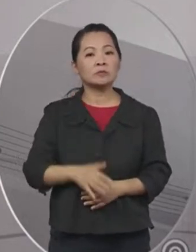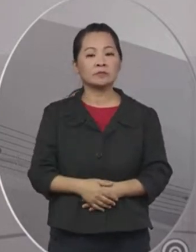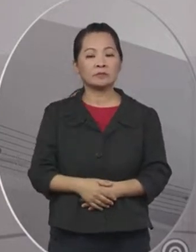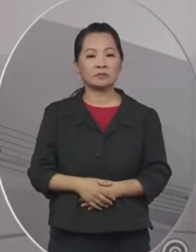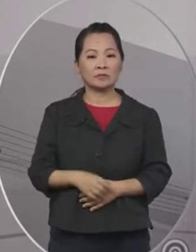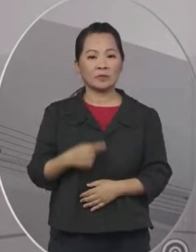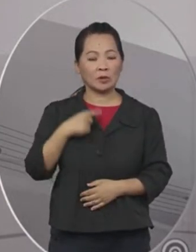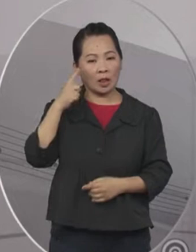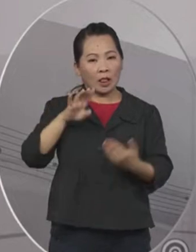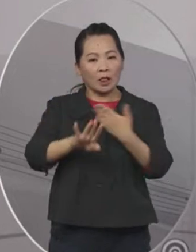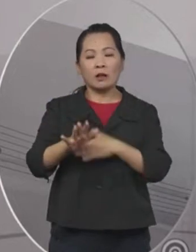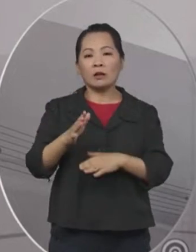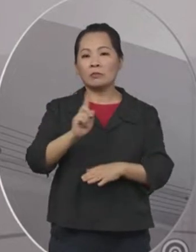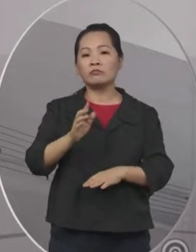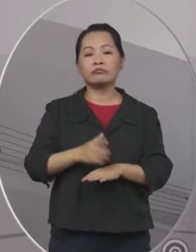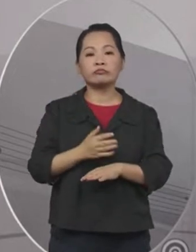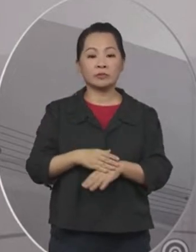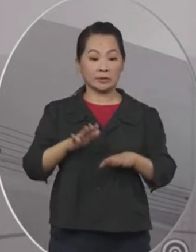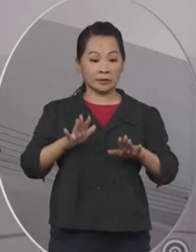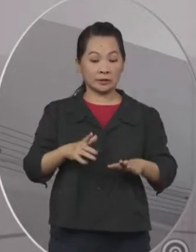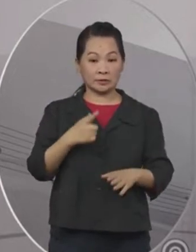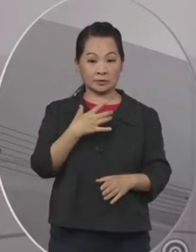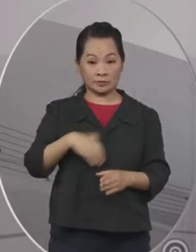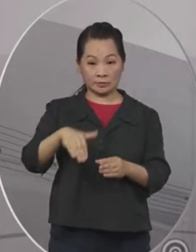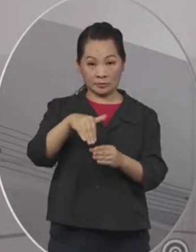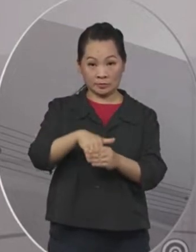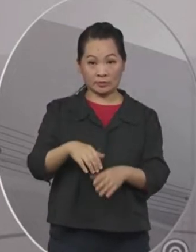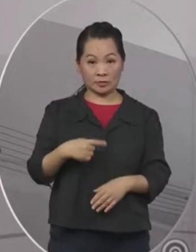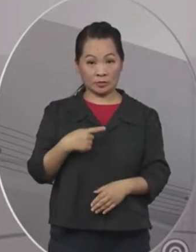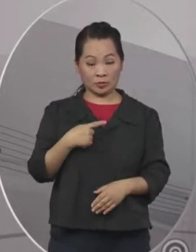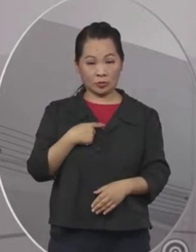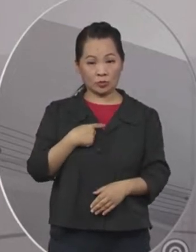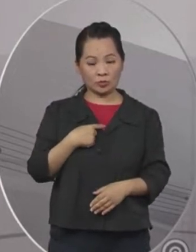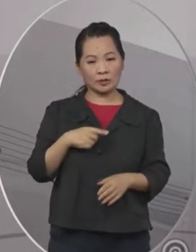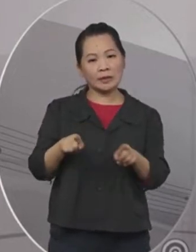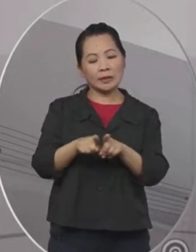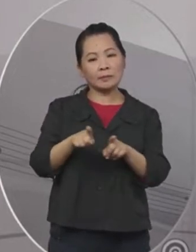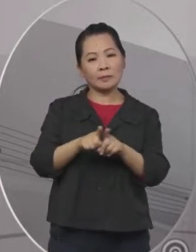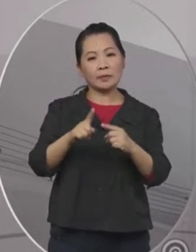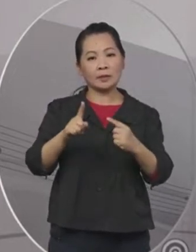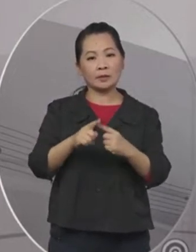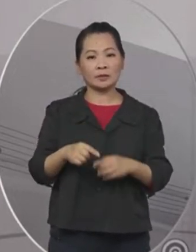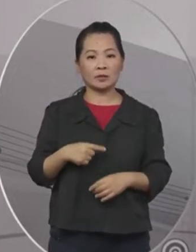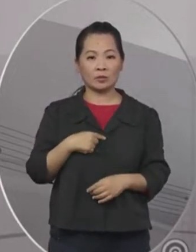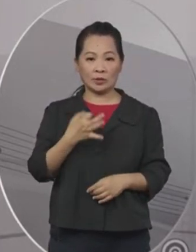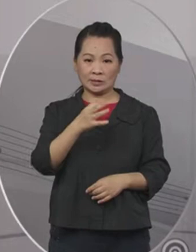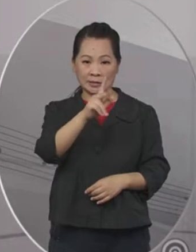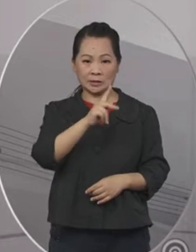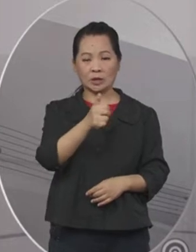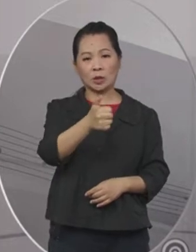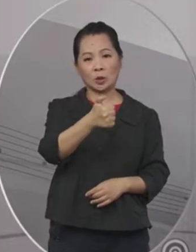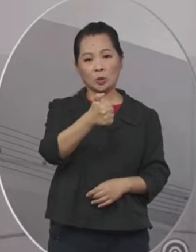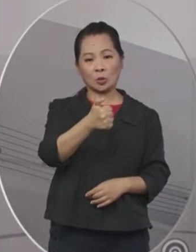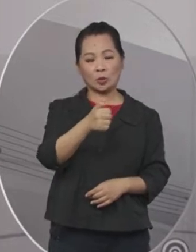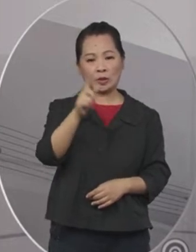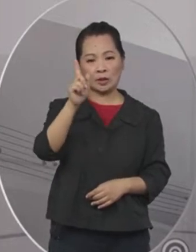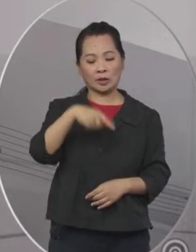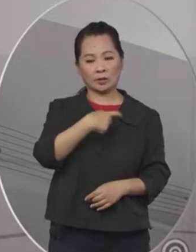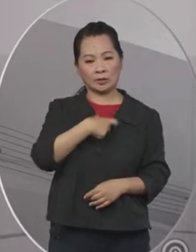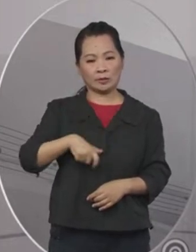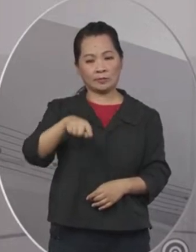发生意外。今年的选举，我身为一名老百姓， 借款了50万出来参